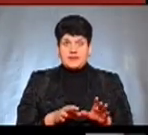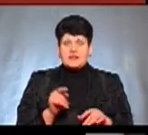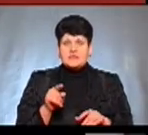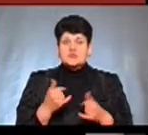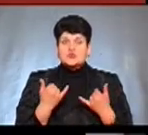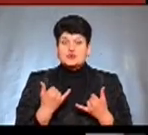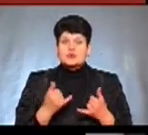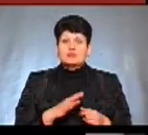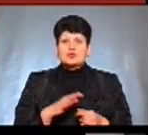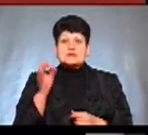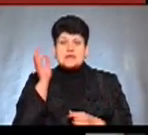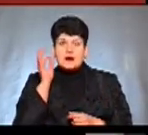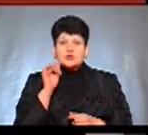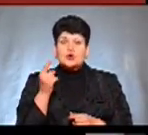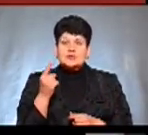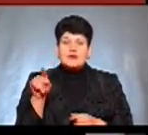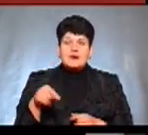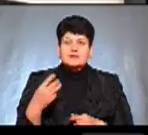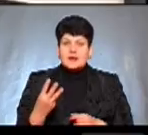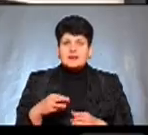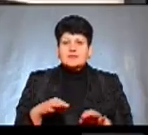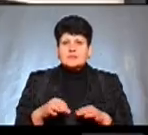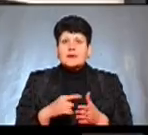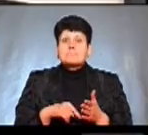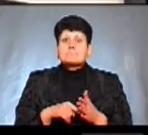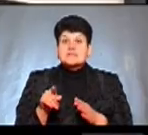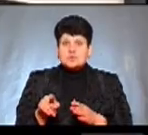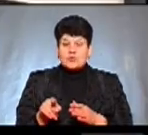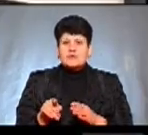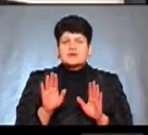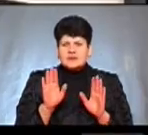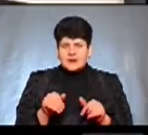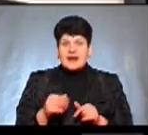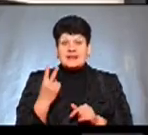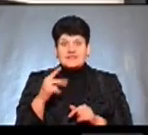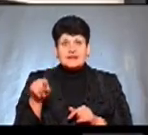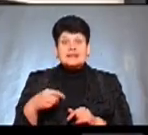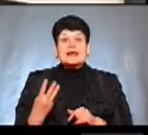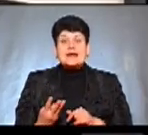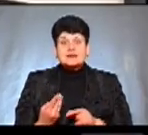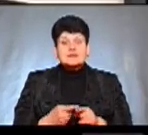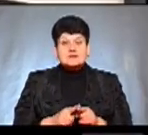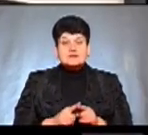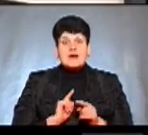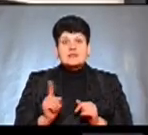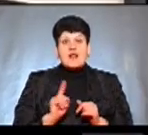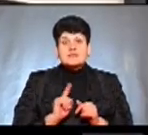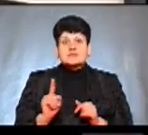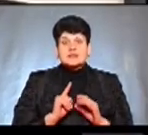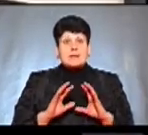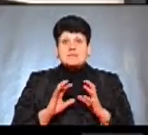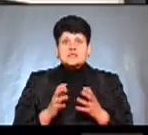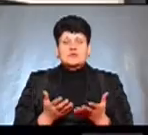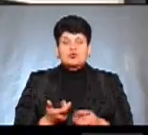було згадано, так, що одна третина транспорту там міського, хай буде навіть третина міського, ну, дві треті. Це транзитний міжнародний, дуже